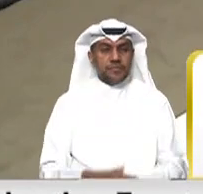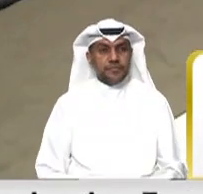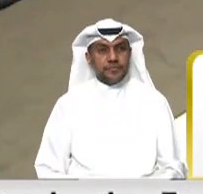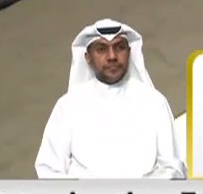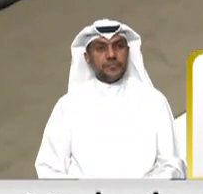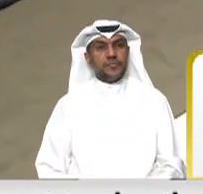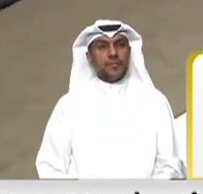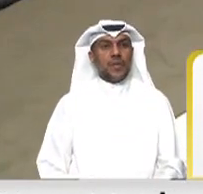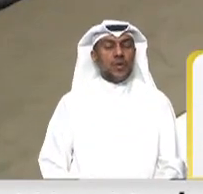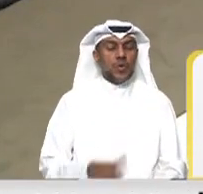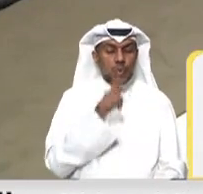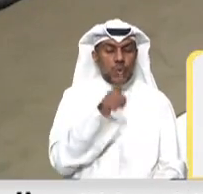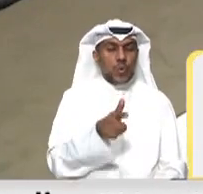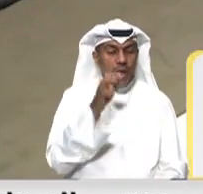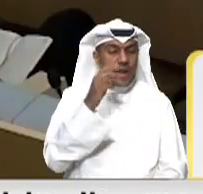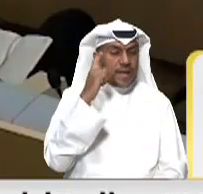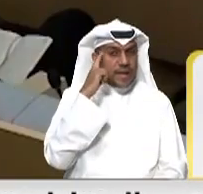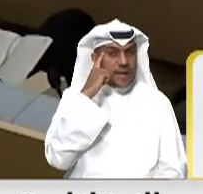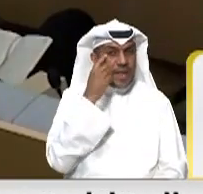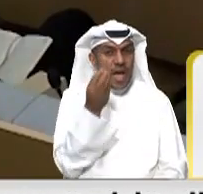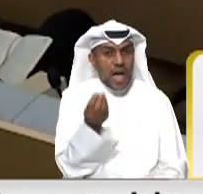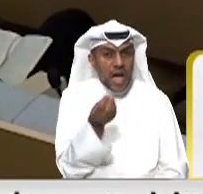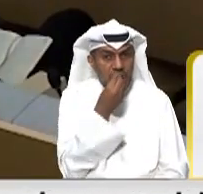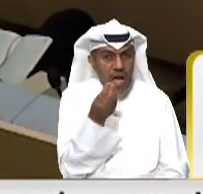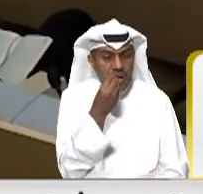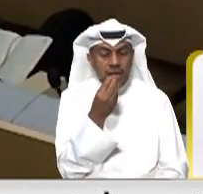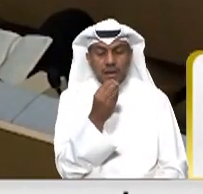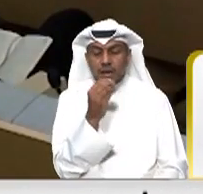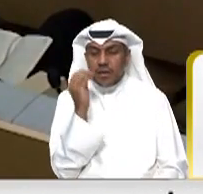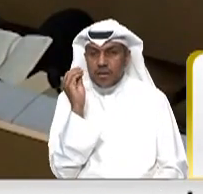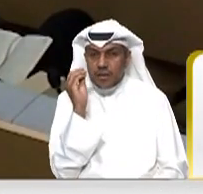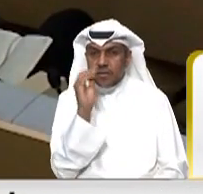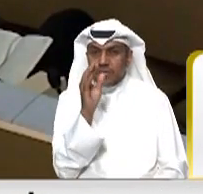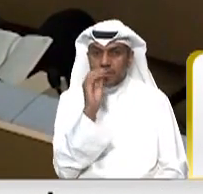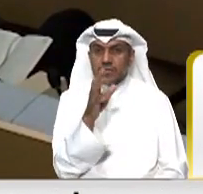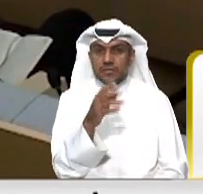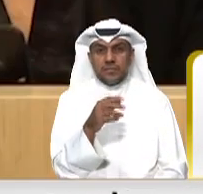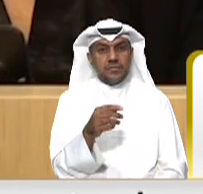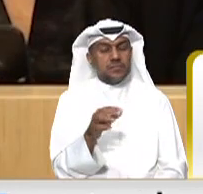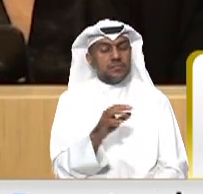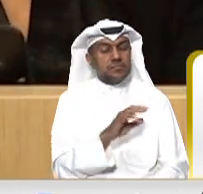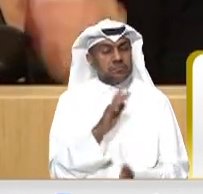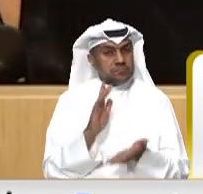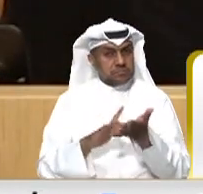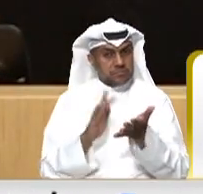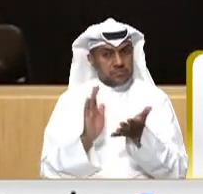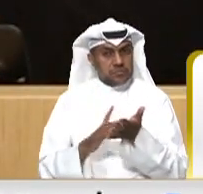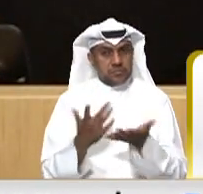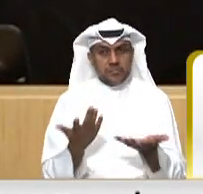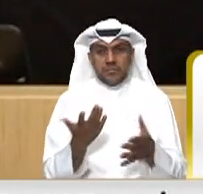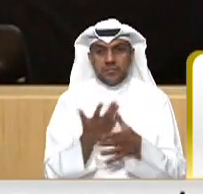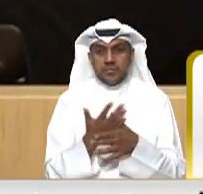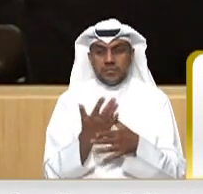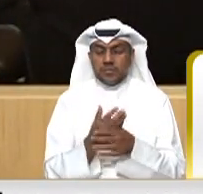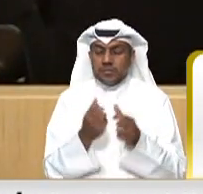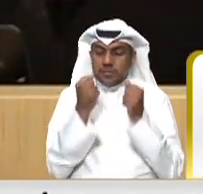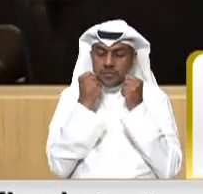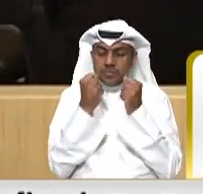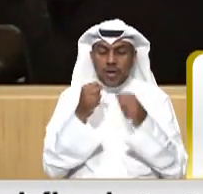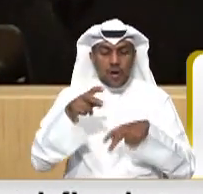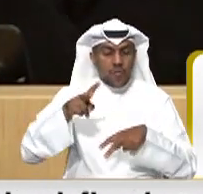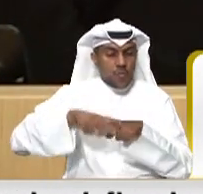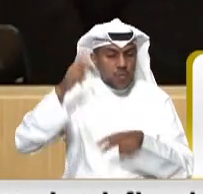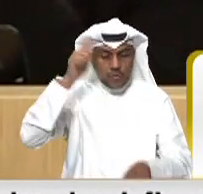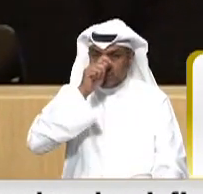لازاريني أكد أن المساعدات الغذائية الداخلة إلى غزة ما زالت غير كافية بسبب العراقيل التي تفرضها